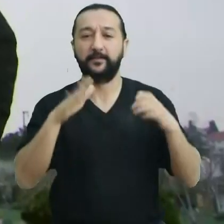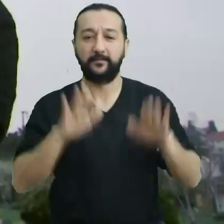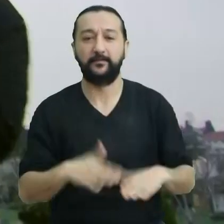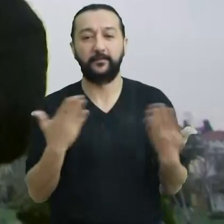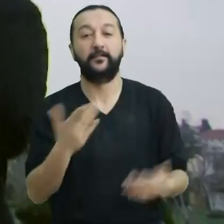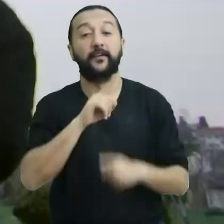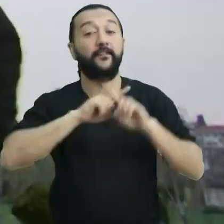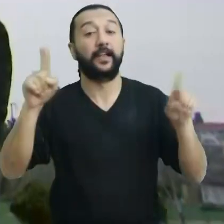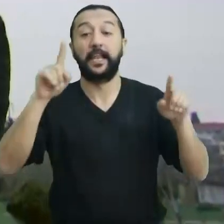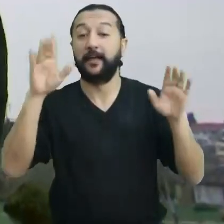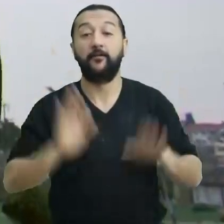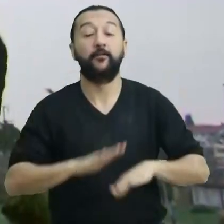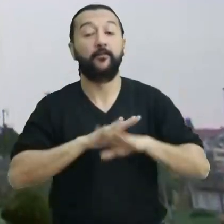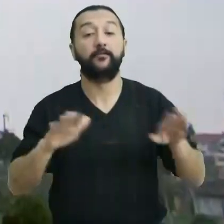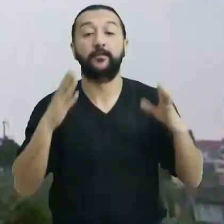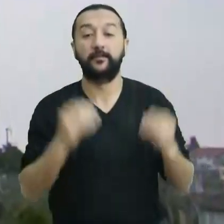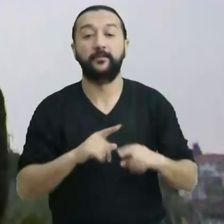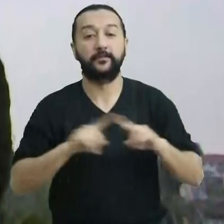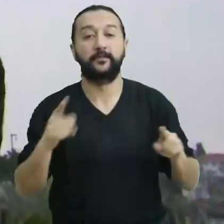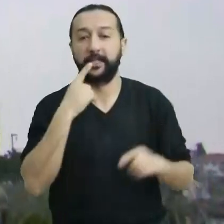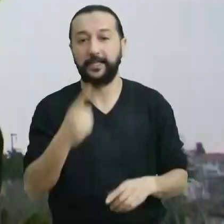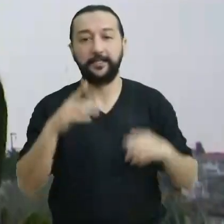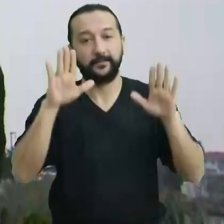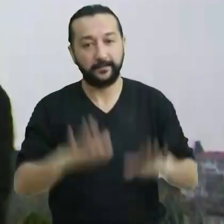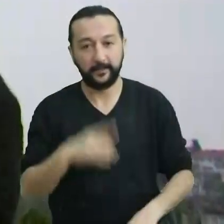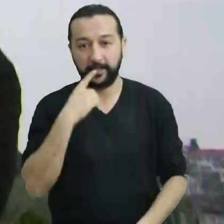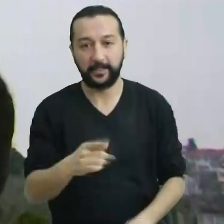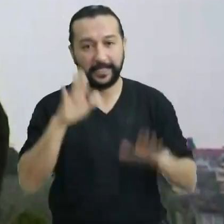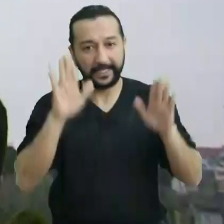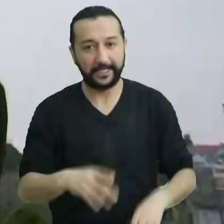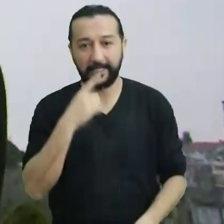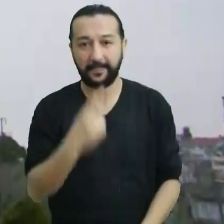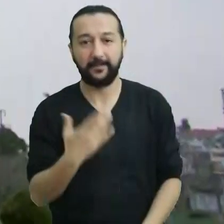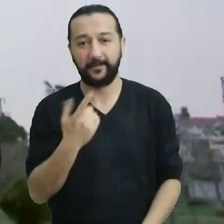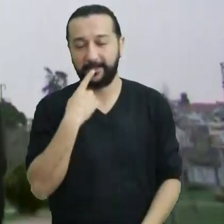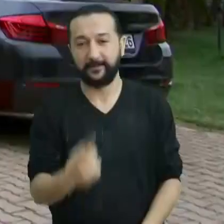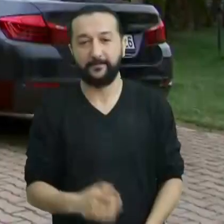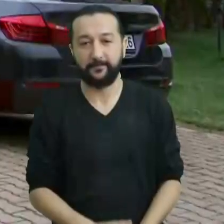Aa, vallahi girmez. Vallahi. Ya indirin. Ya indirin.